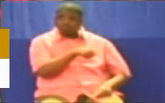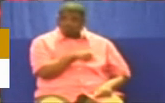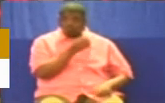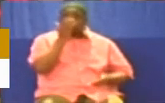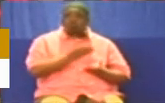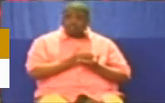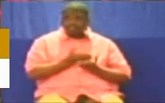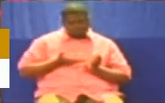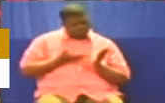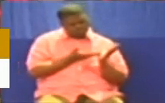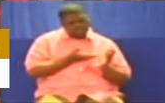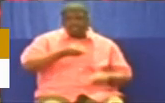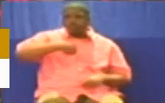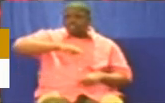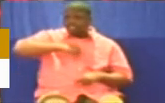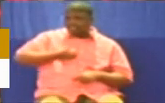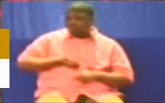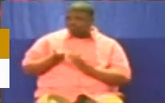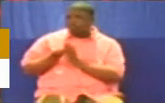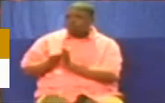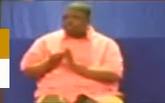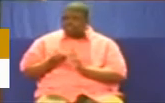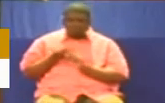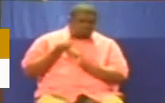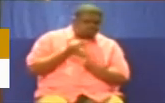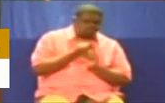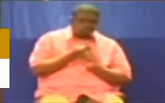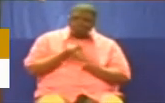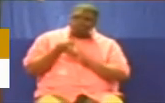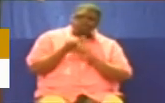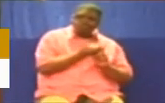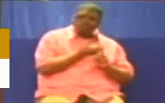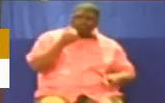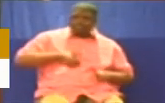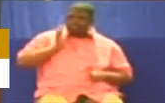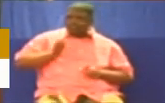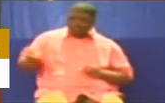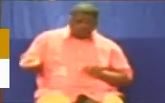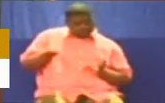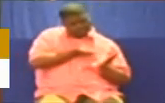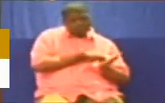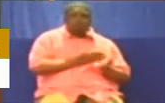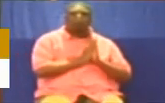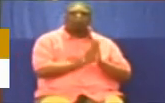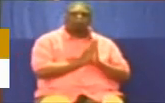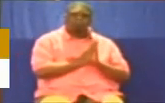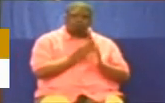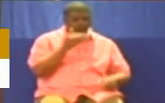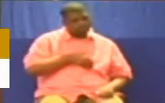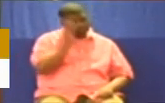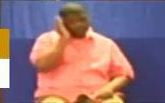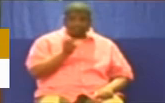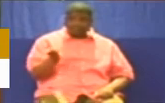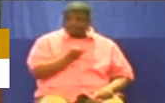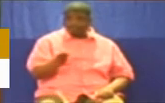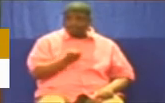mswada ambao sisi wenyewe tuliuomba, tukausukuma sana uje na serikali imeuleta. Tunashukuru sana serikali zote mbili kwa jambo